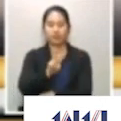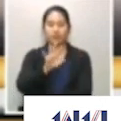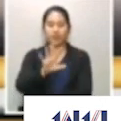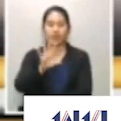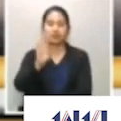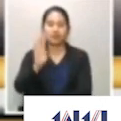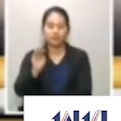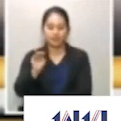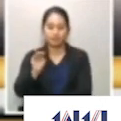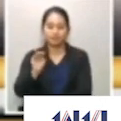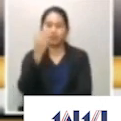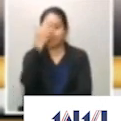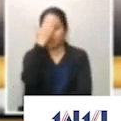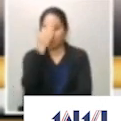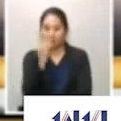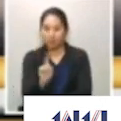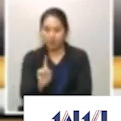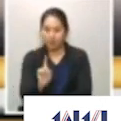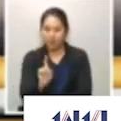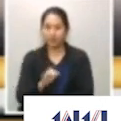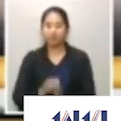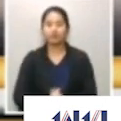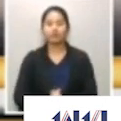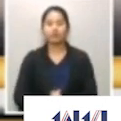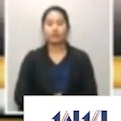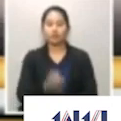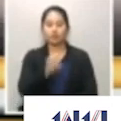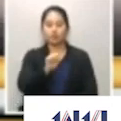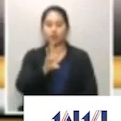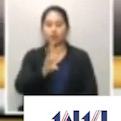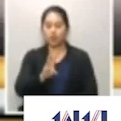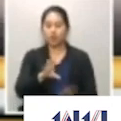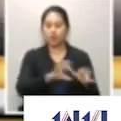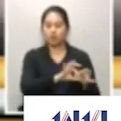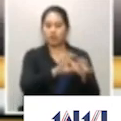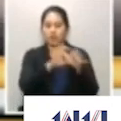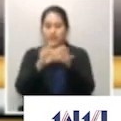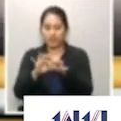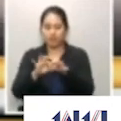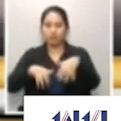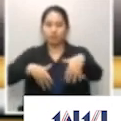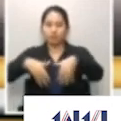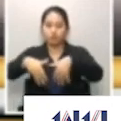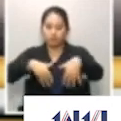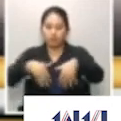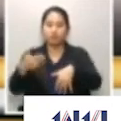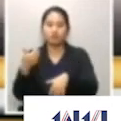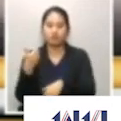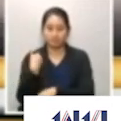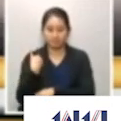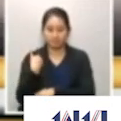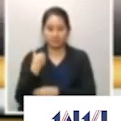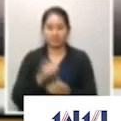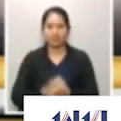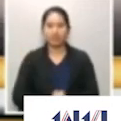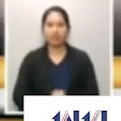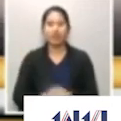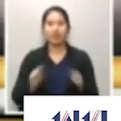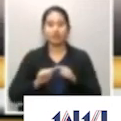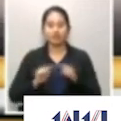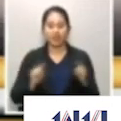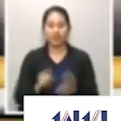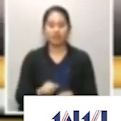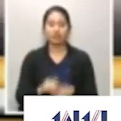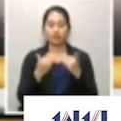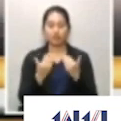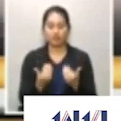2540เพราะสว.มีการยึดโยงกับประชาชนแต่สว.รัฐธรรมนูญ